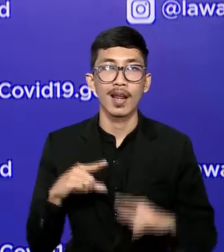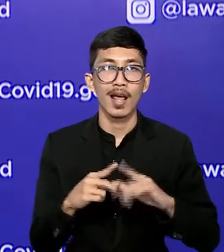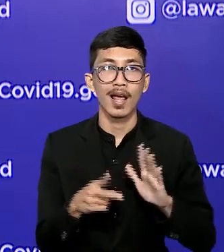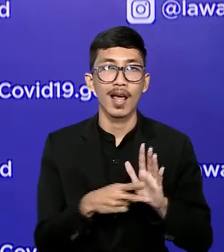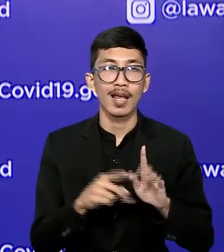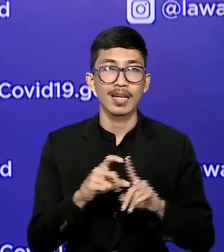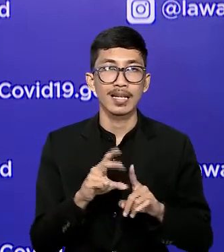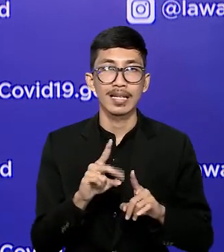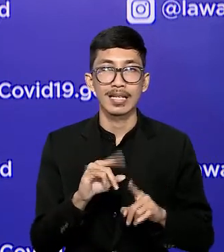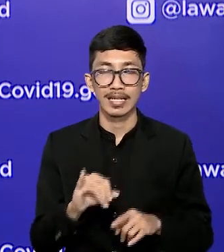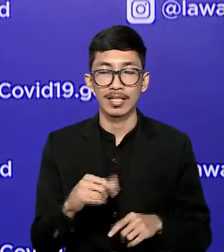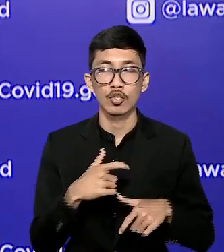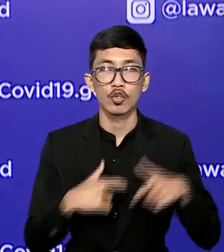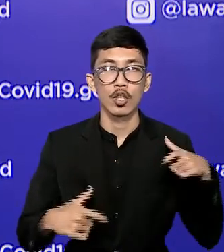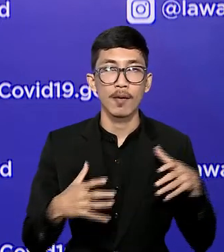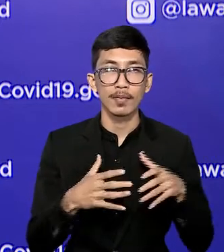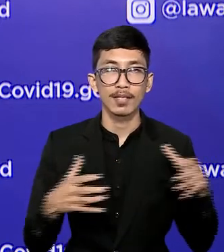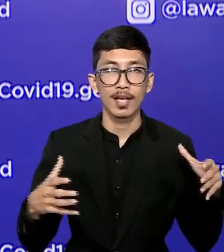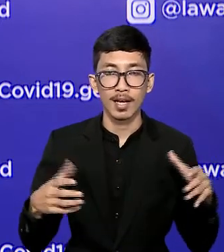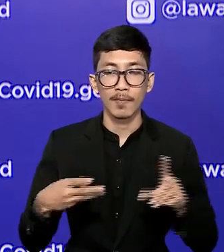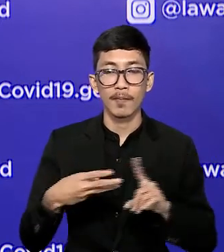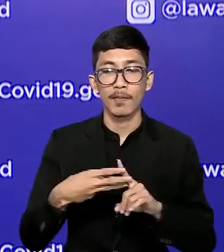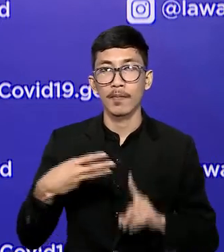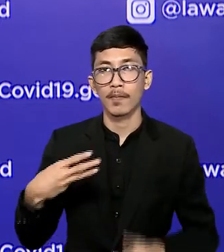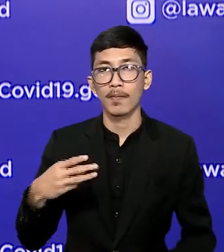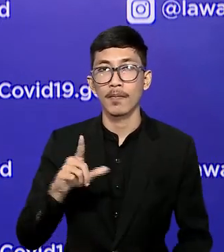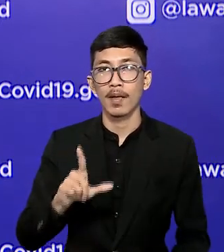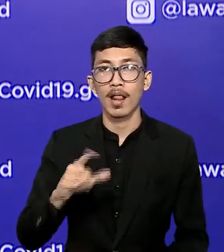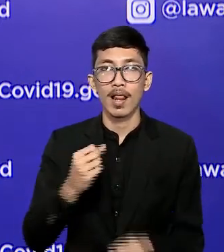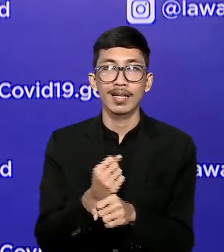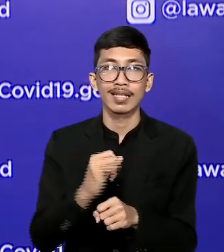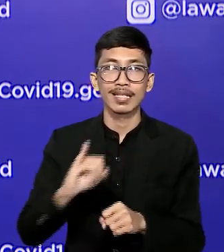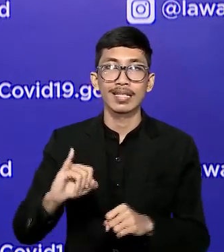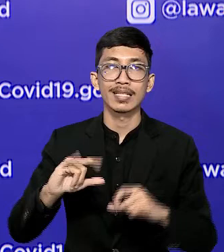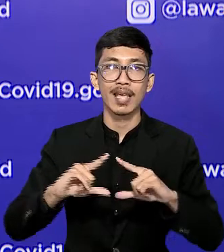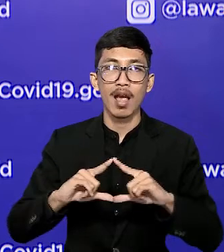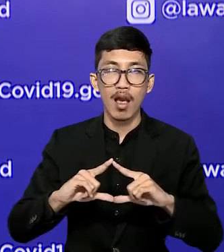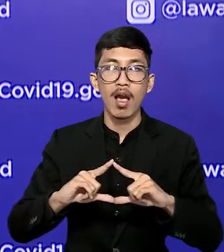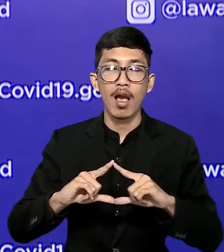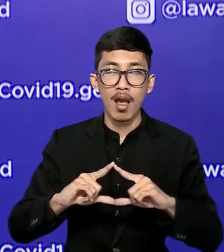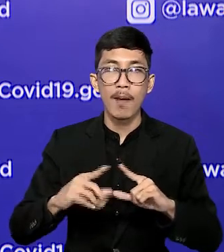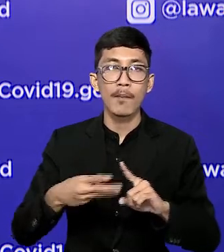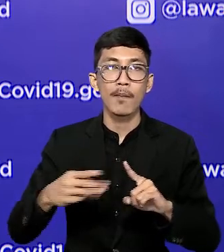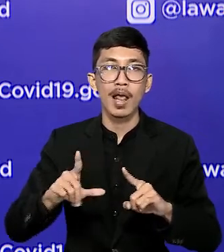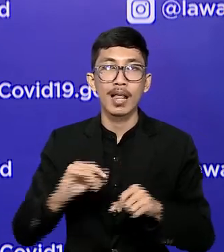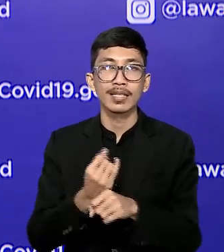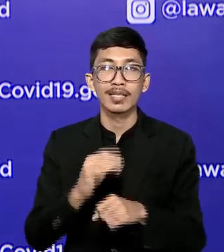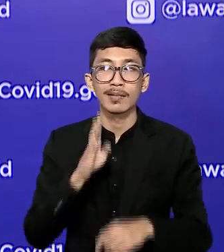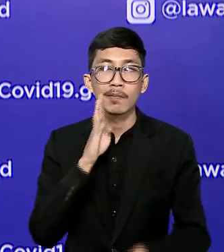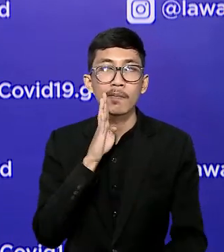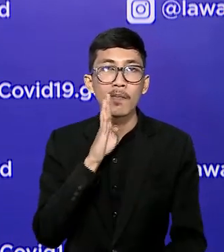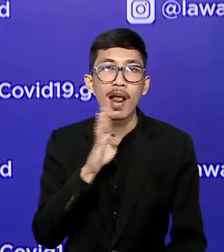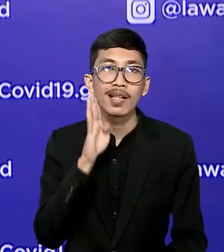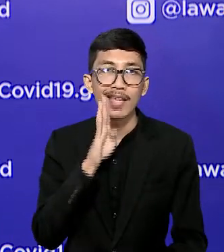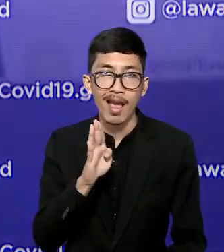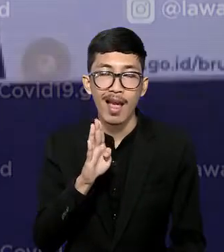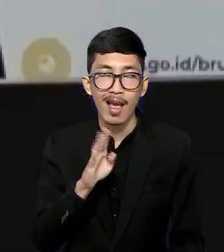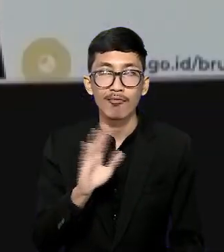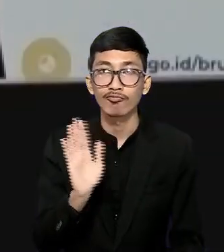brodella duta besar Republik Indonesia untuk Belgia merangkap Luxemburg dan juga Uni Eropa Selamat pagi waktu Belgia padu